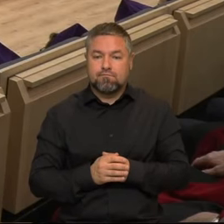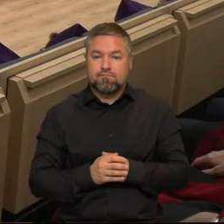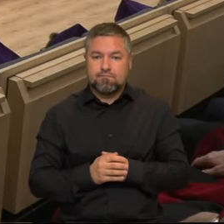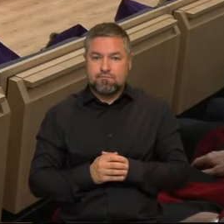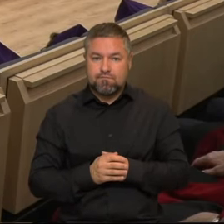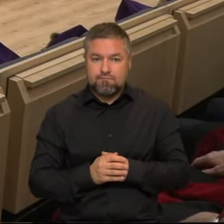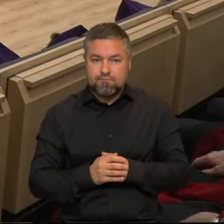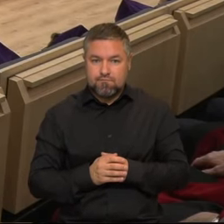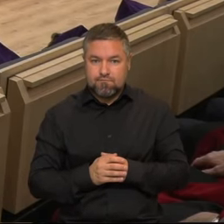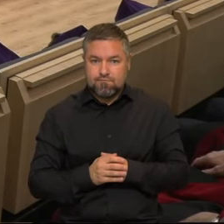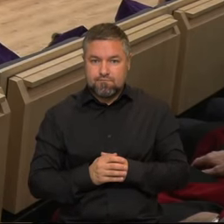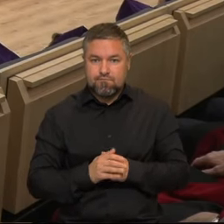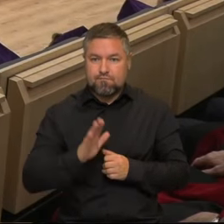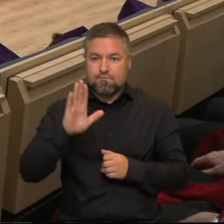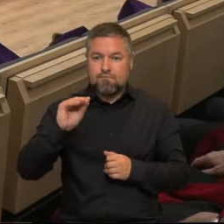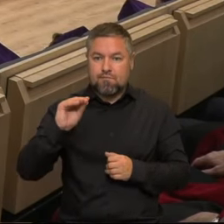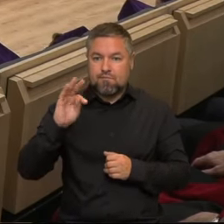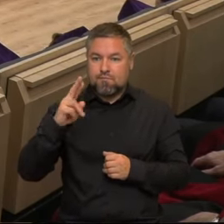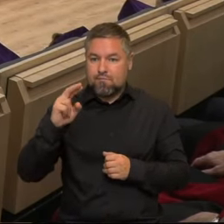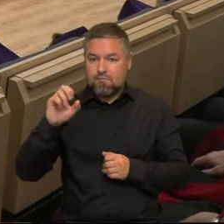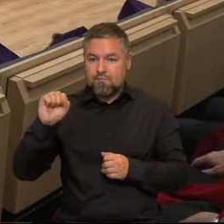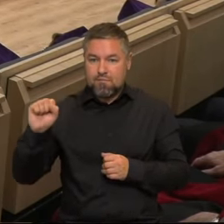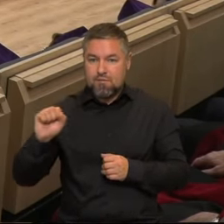doktor inżynier Beata